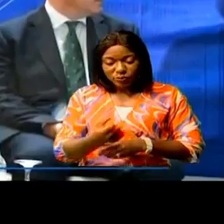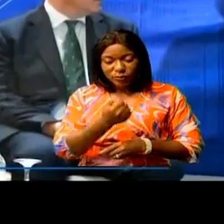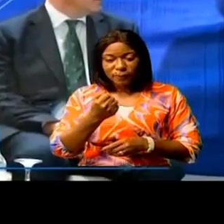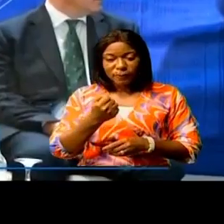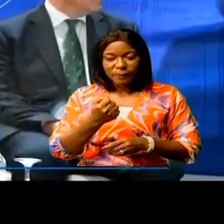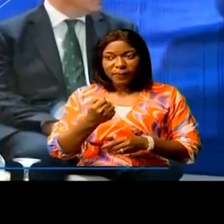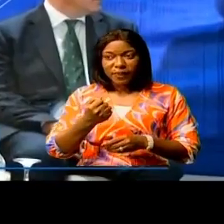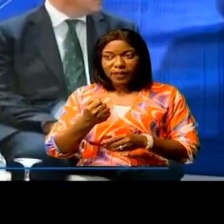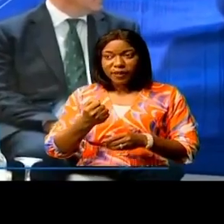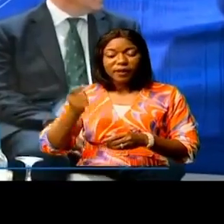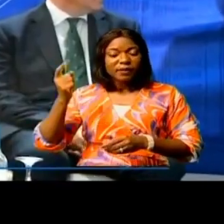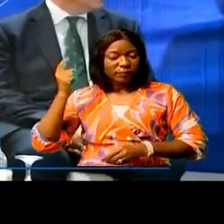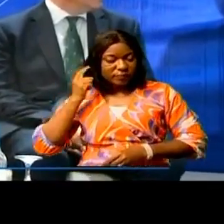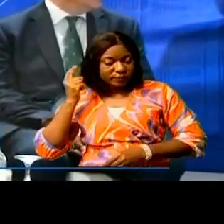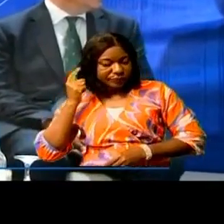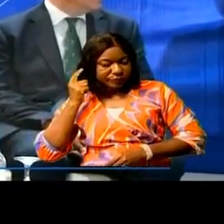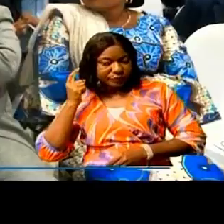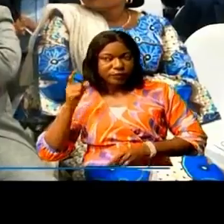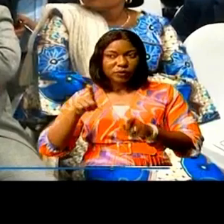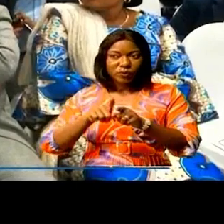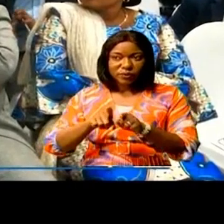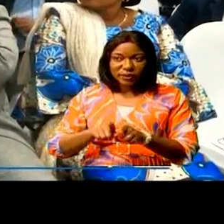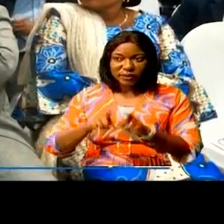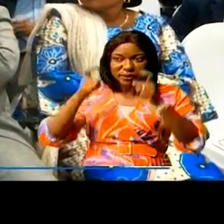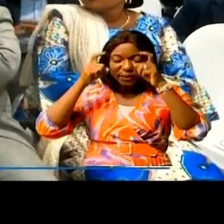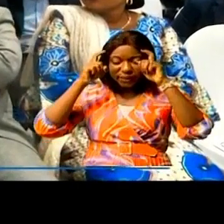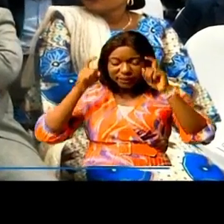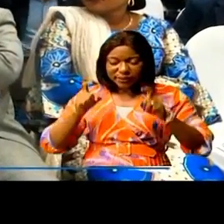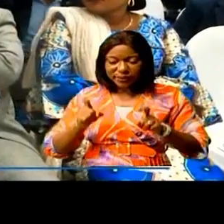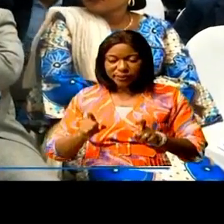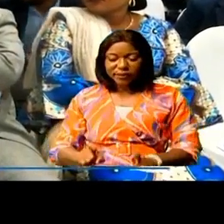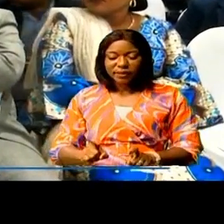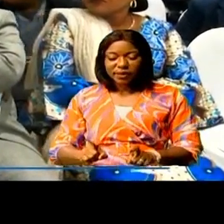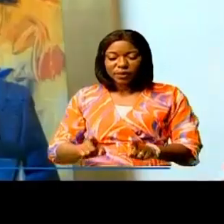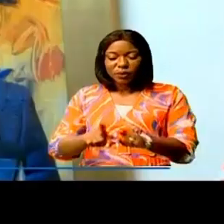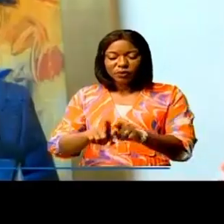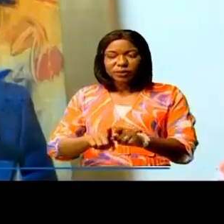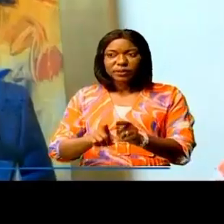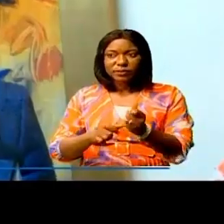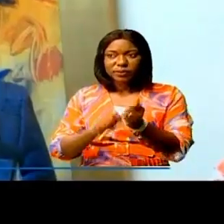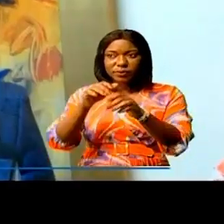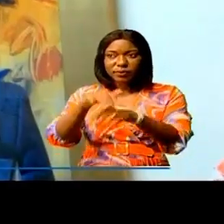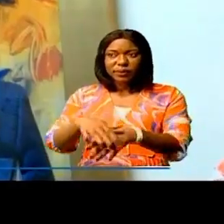être entendu par les décideurs et tous les acteurs impliqués dans ce travail